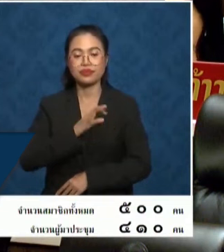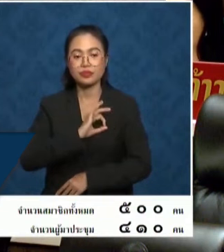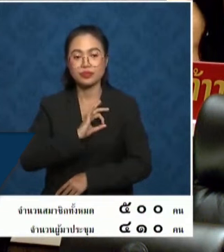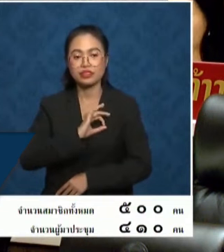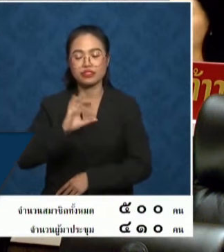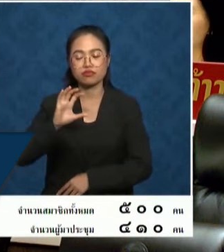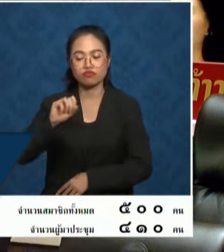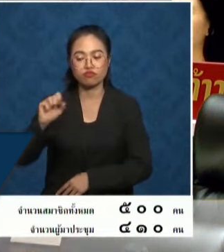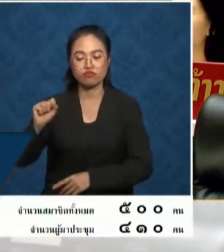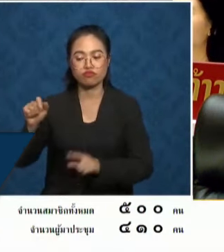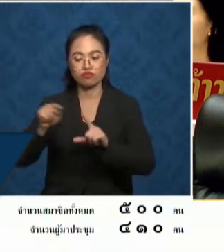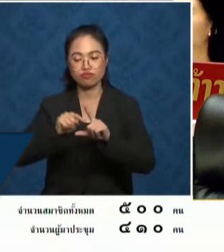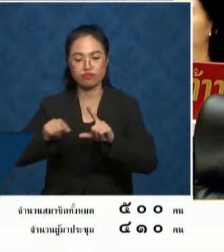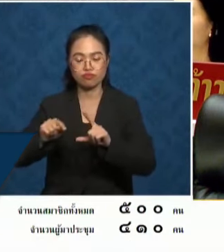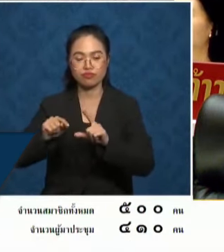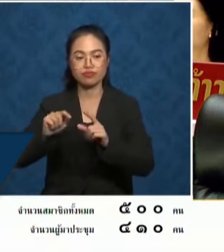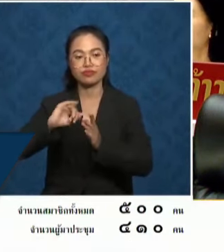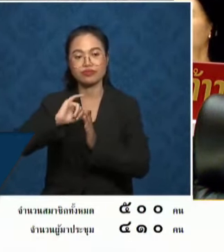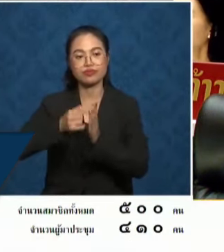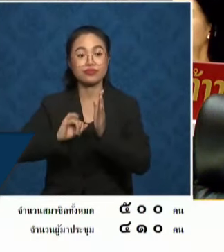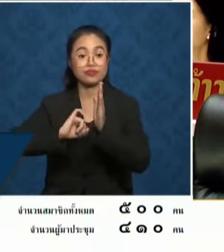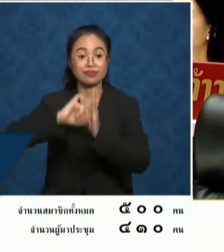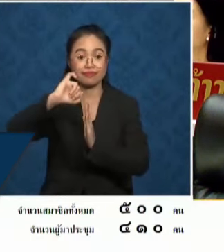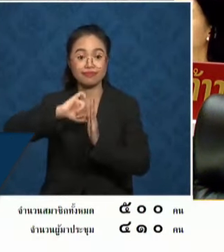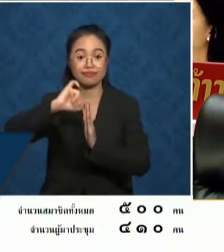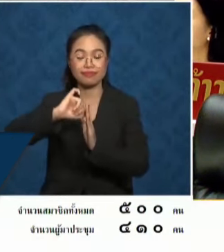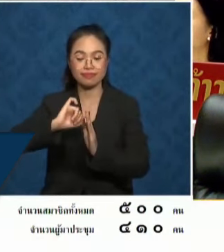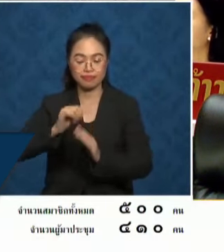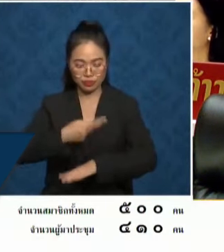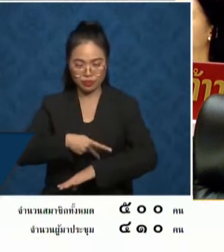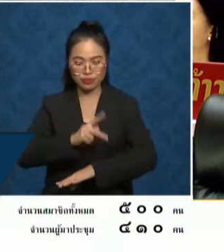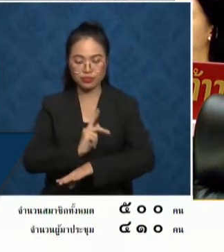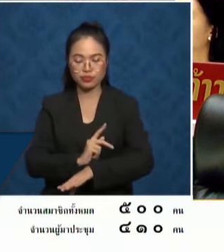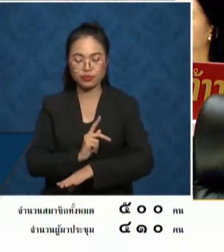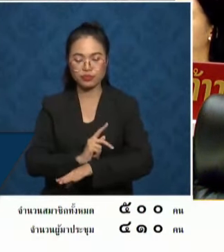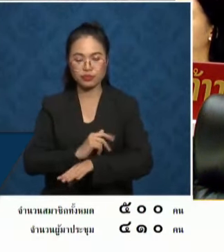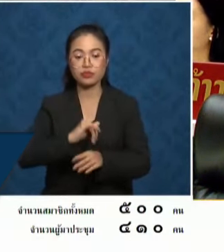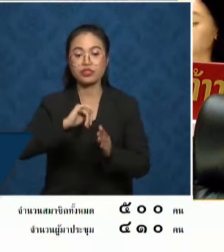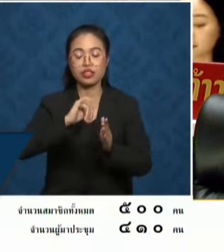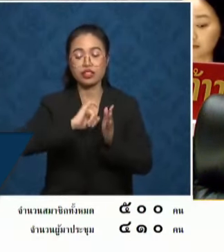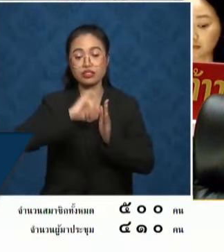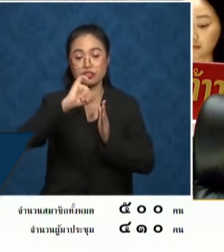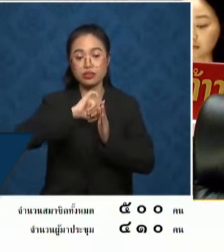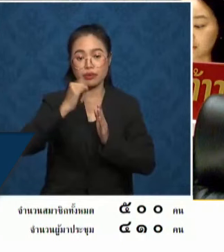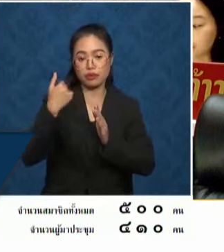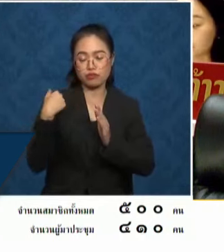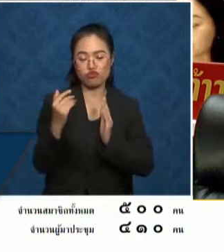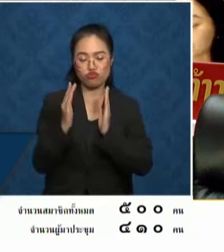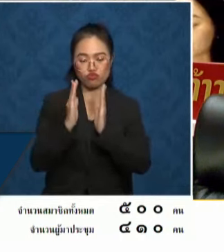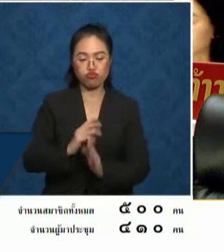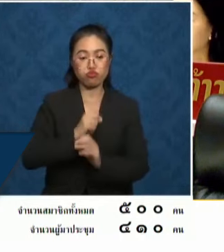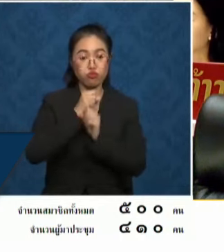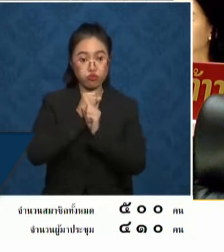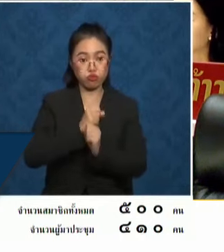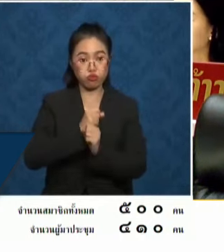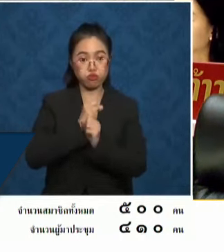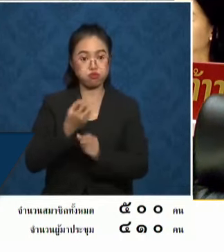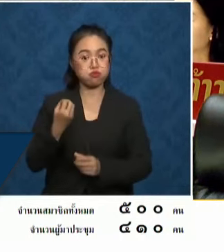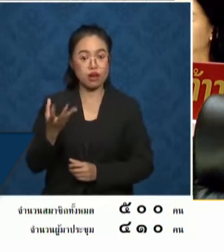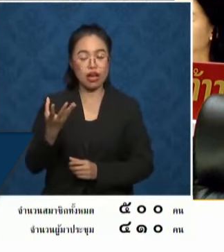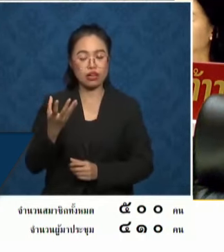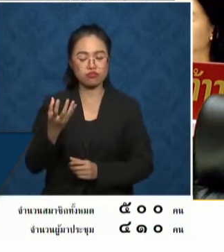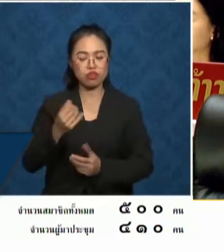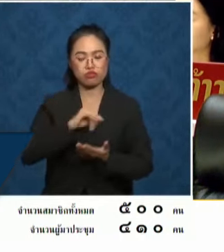เชียงใหม่นะคะท่านประธานคะจังหวัดเชียงใหม่ก็มีผู้สูงอายุที่ค่อนข้างเยอะนะคะและดิฉันเชื่อว่าทุกจังหวัดทุก